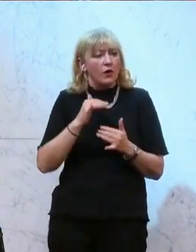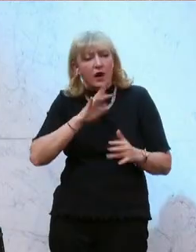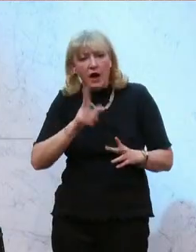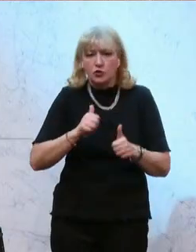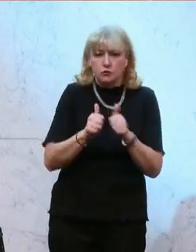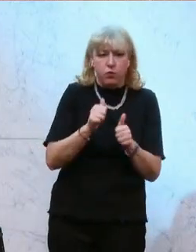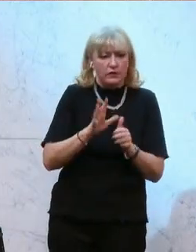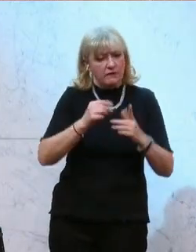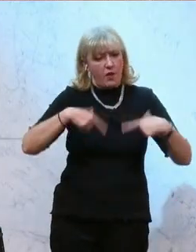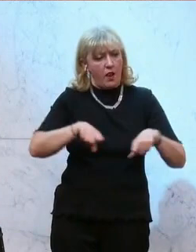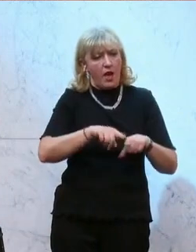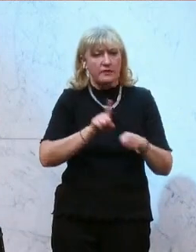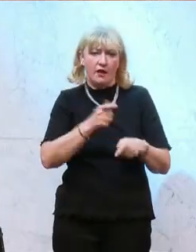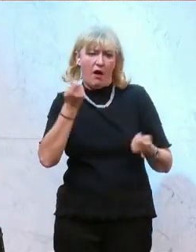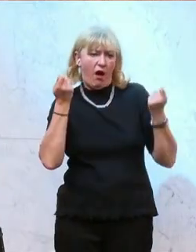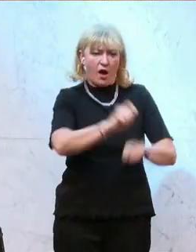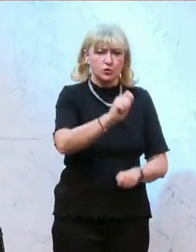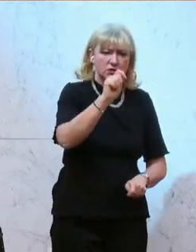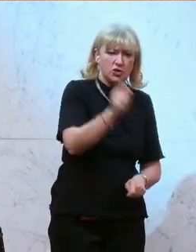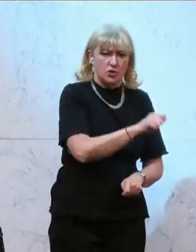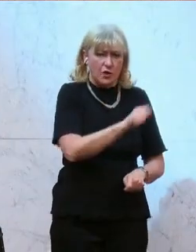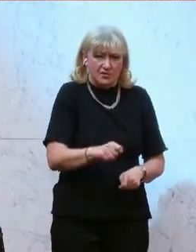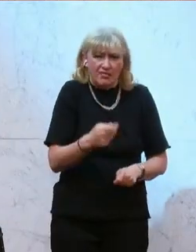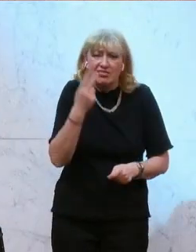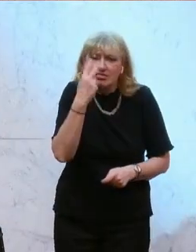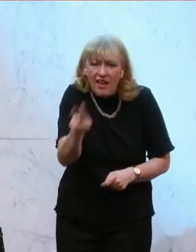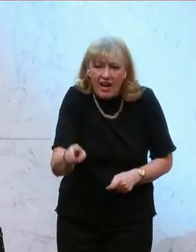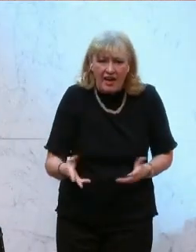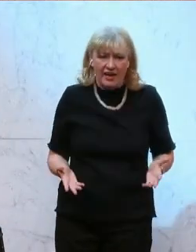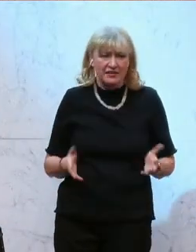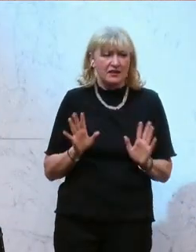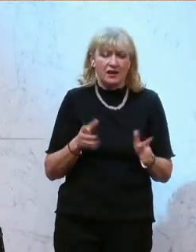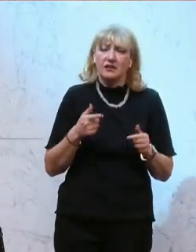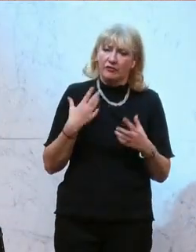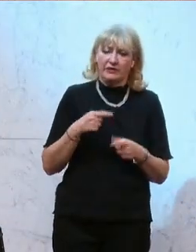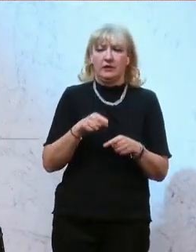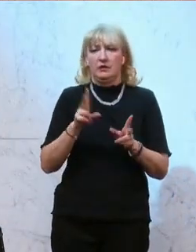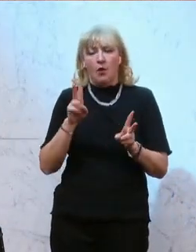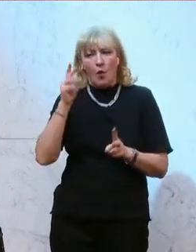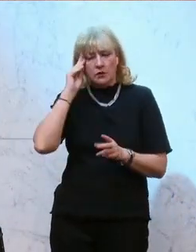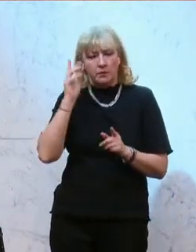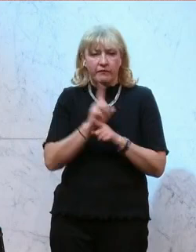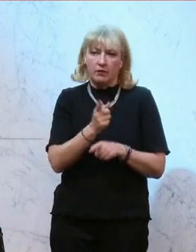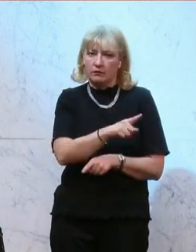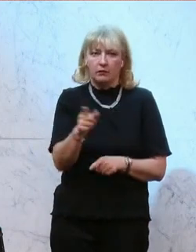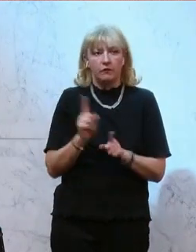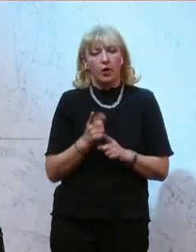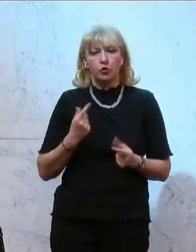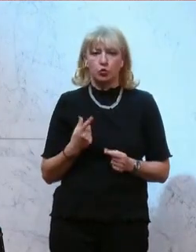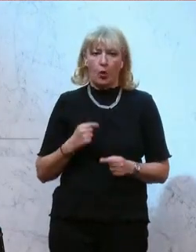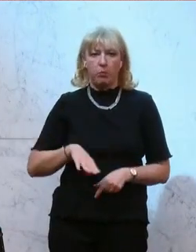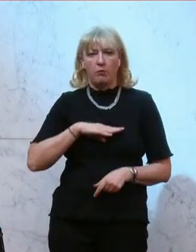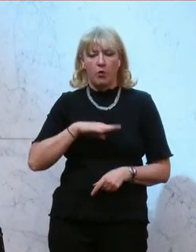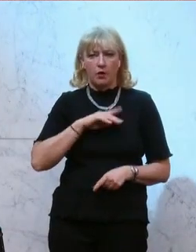Athleten eines Landes ausgeschlossen werden. Nein, natürlich nicht. Und da wären wir schon wieder bei der unglaublichen Doppelmoral und Willkür, sehr